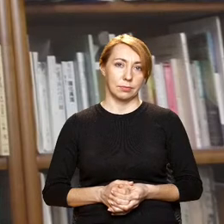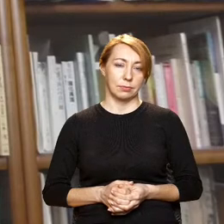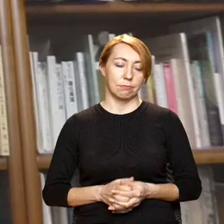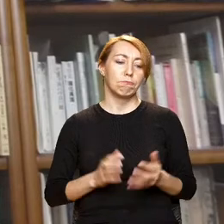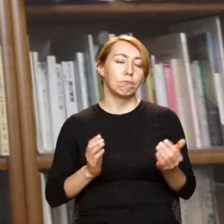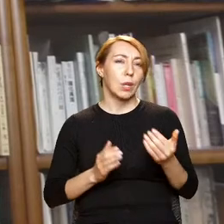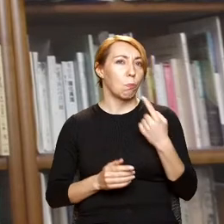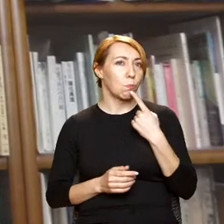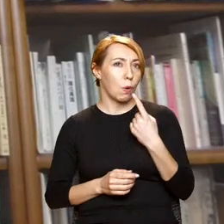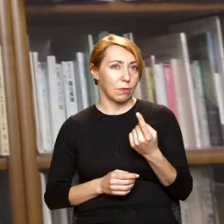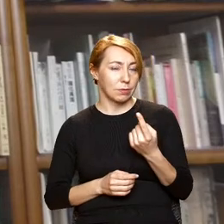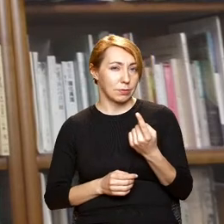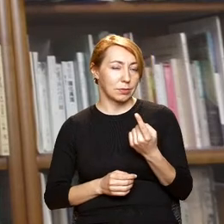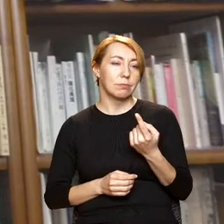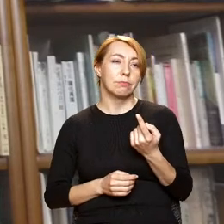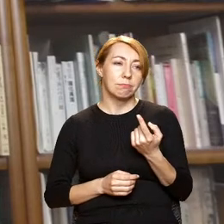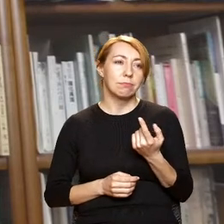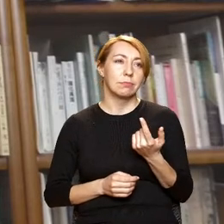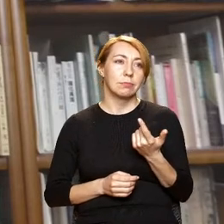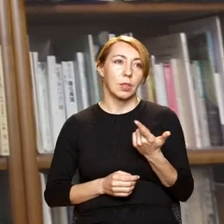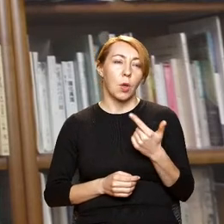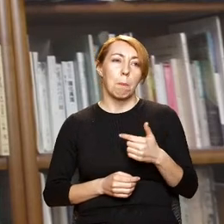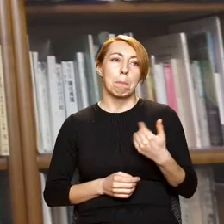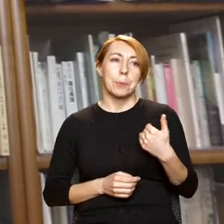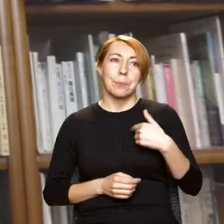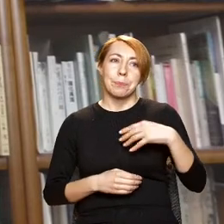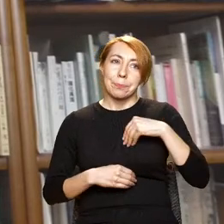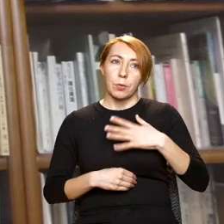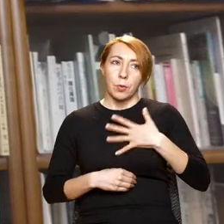Mogę powiedzieć, że wymagało to ode mnie odwagi,